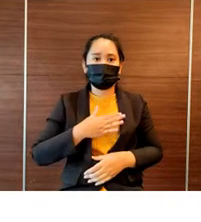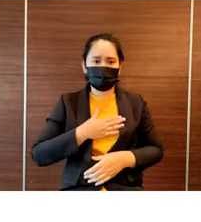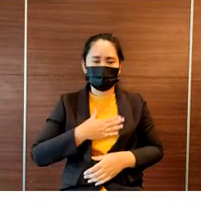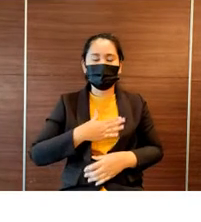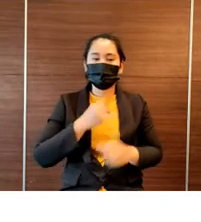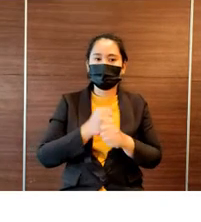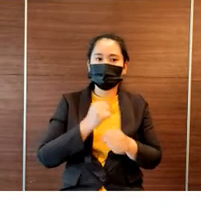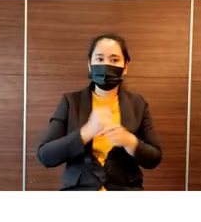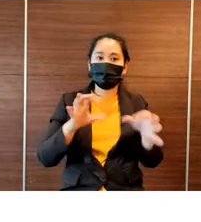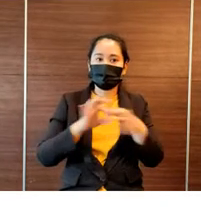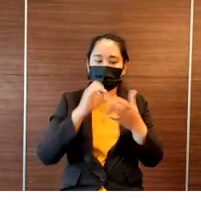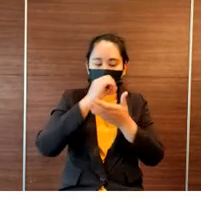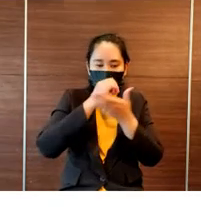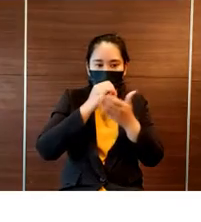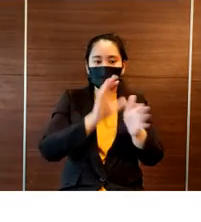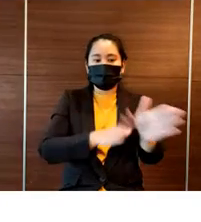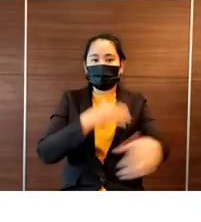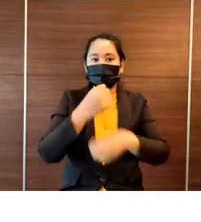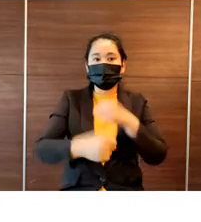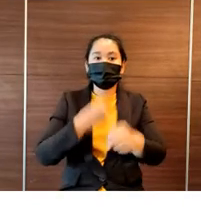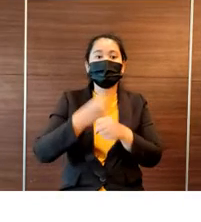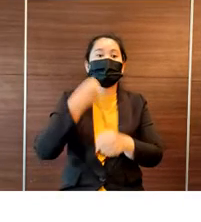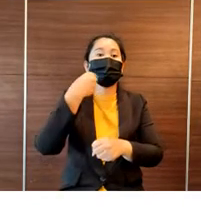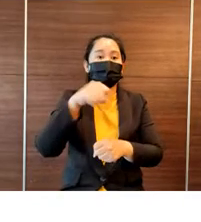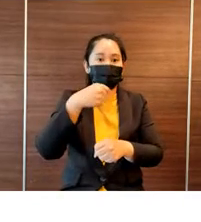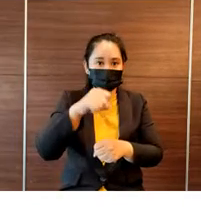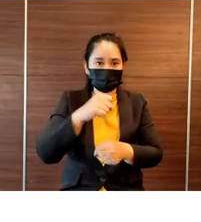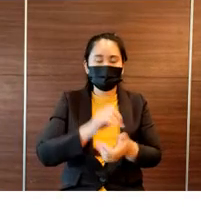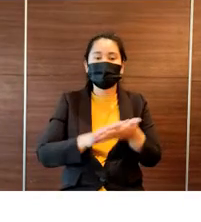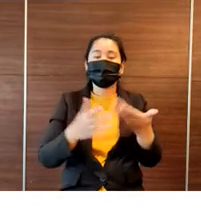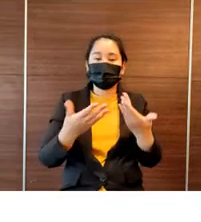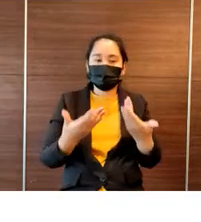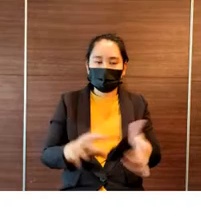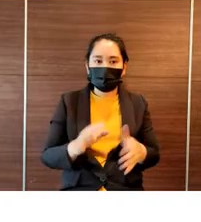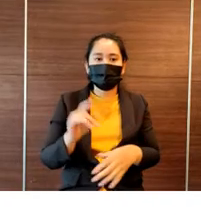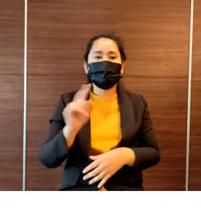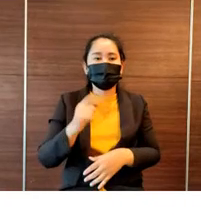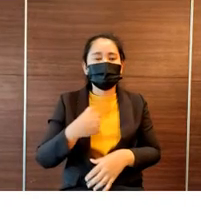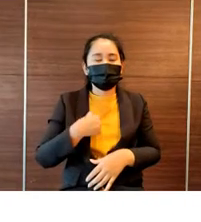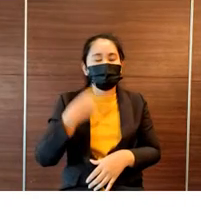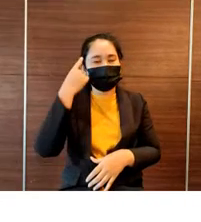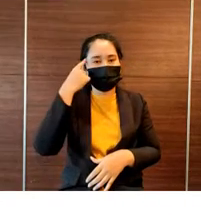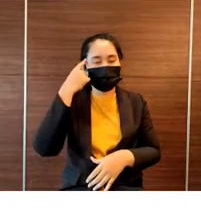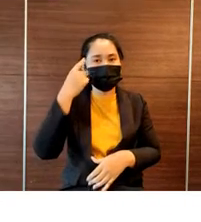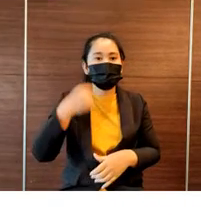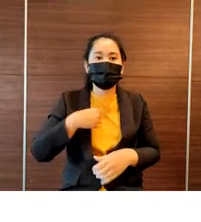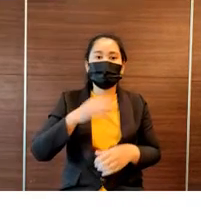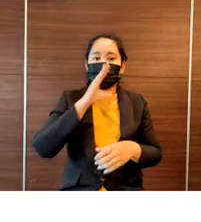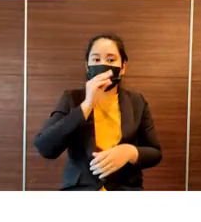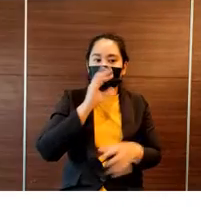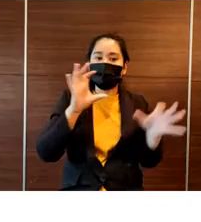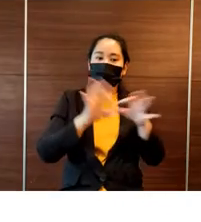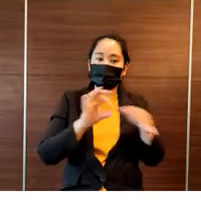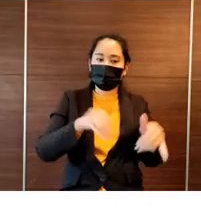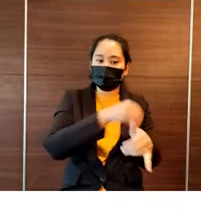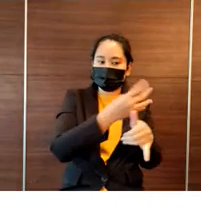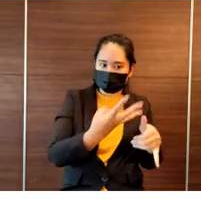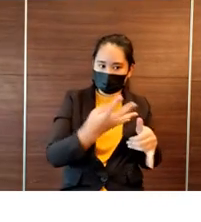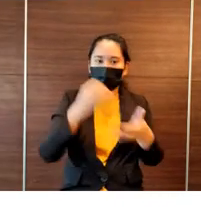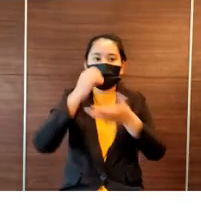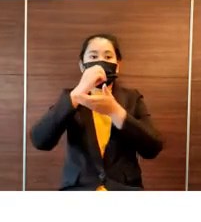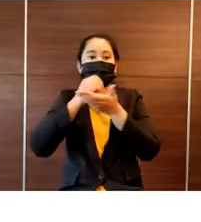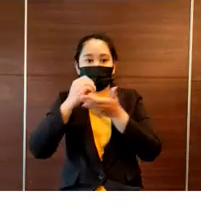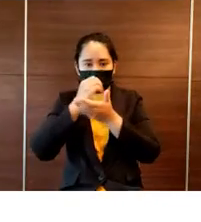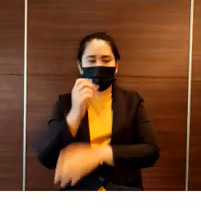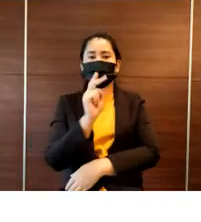านเรื่องยาเสพติดมาก็น่าจะ10กว่าปีนะคะแล้วก็คิดว่าถ้าเราพูดเรื่องความหลากหลายทางเพศแล้วก็พลัสเรื่องยาเสพติด